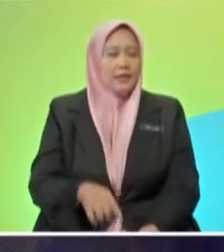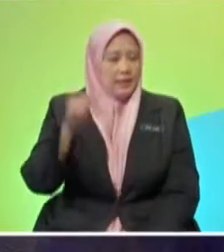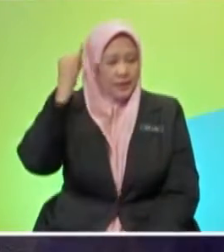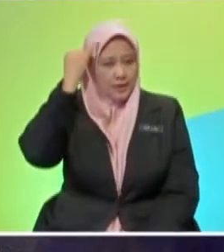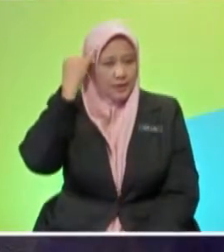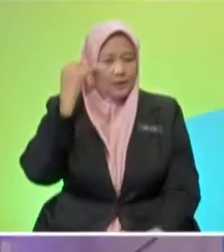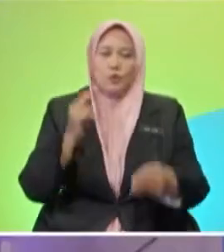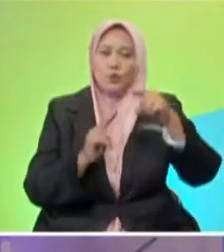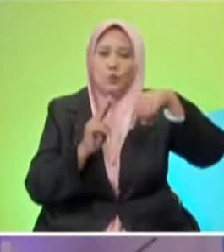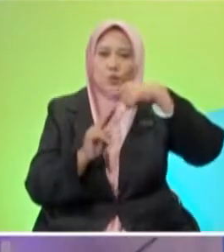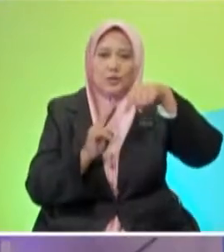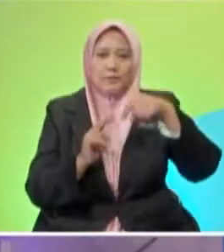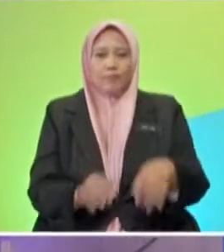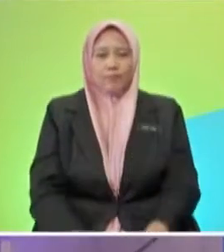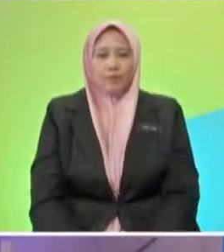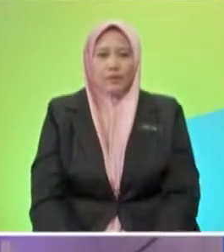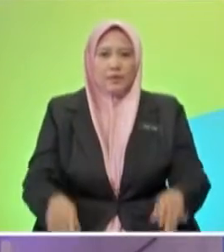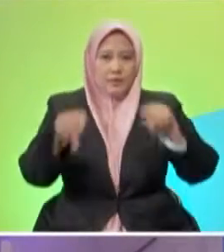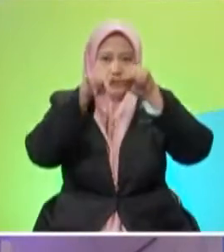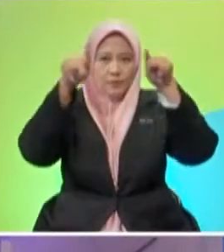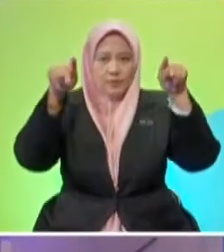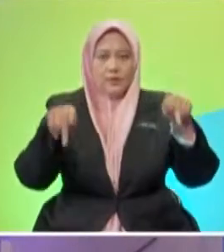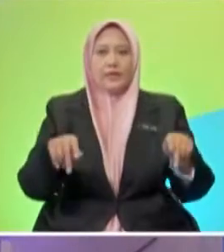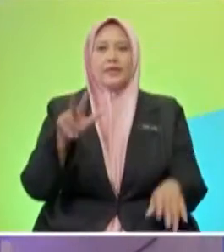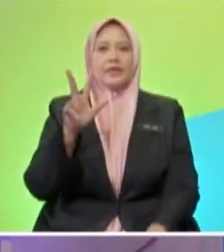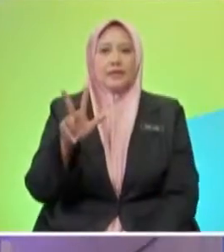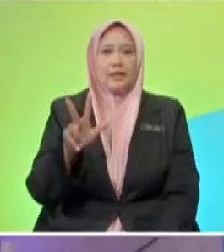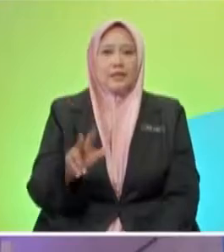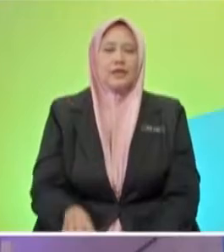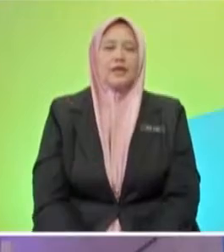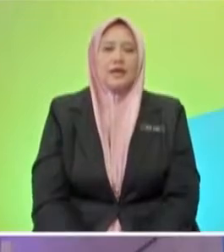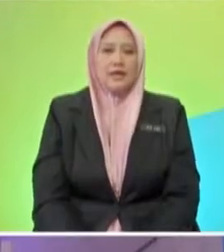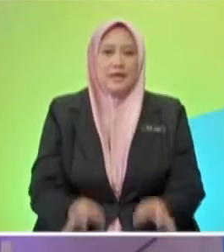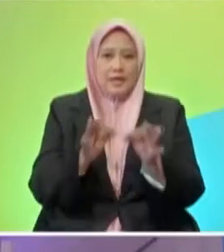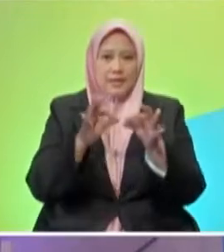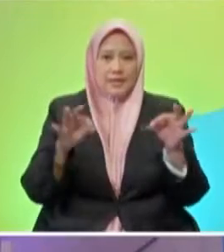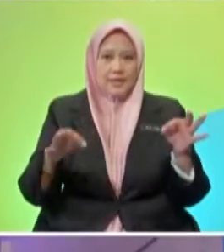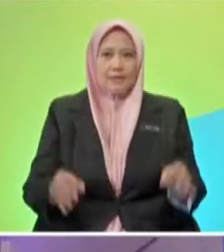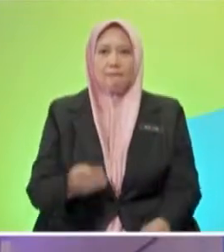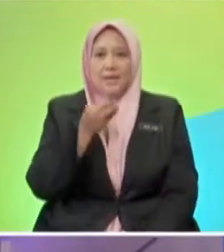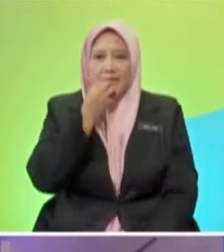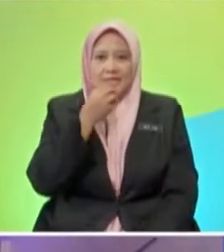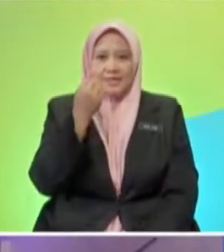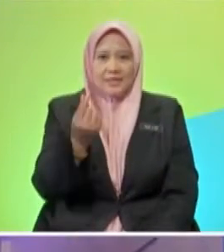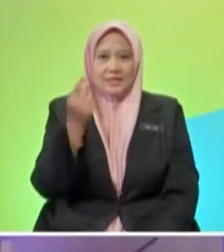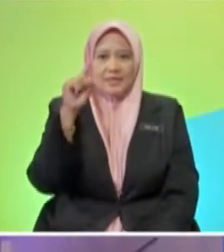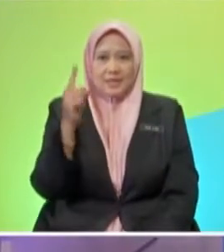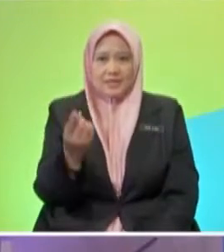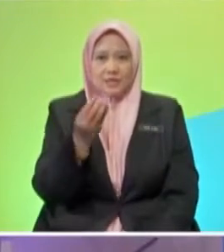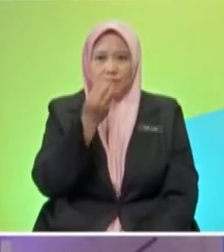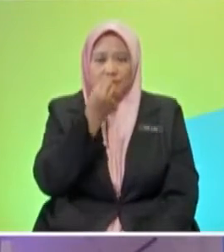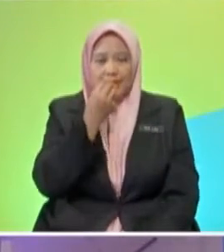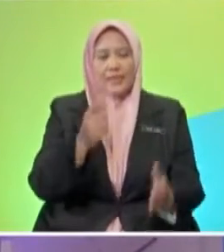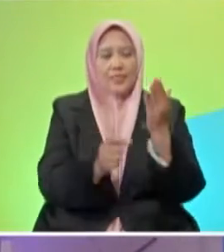akhir pernah lima jika diamalkan di hadapan itu kata kerja dan kayaknya makin sedikit saja makanan tambahan itu juga dikira sebagai